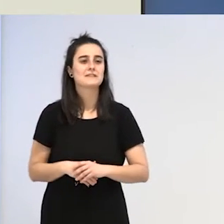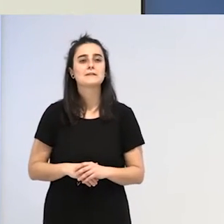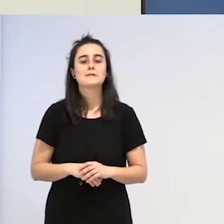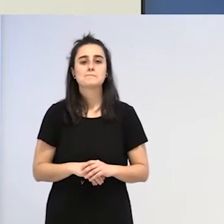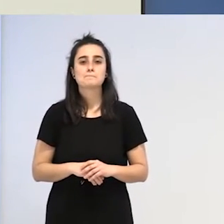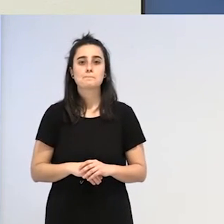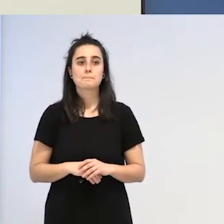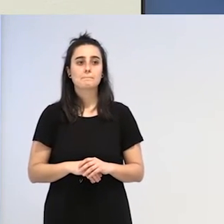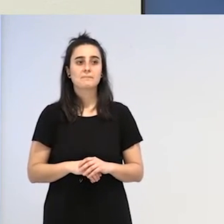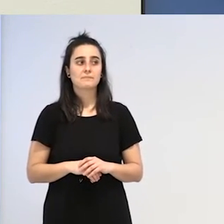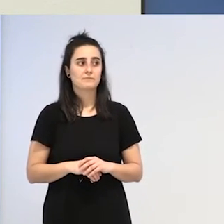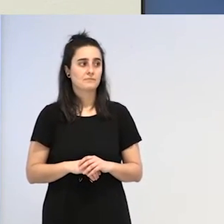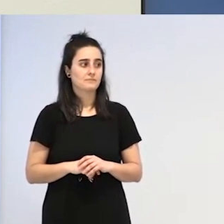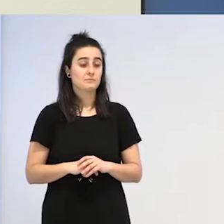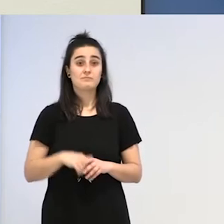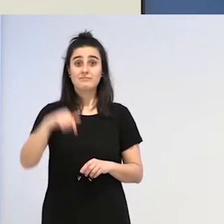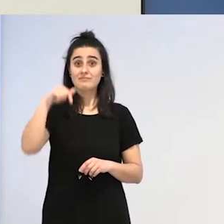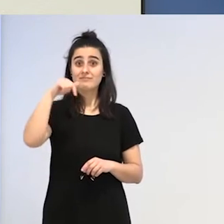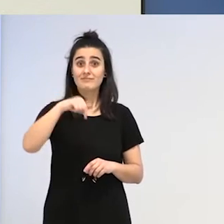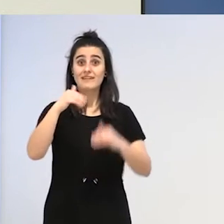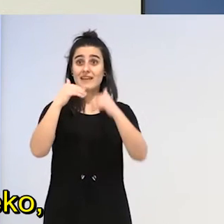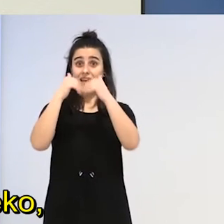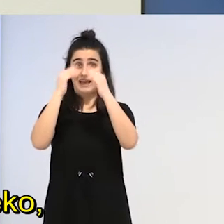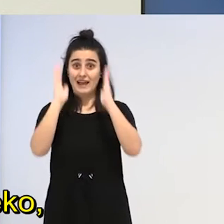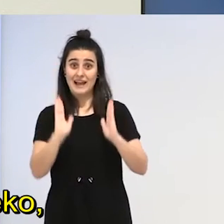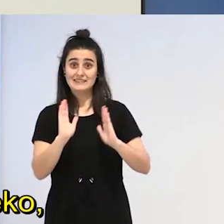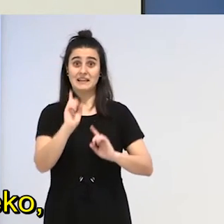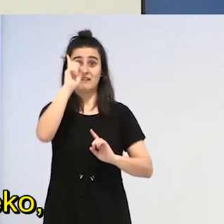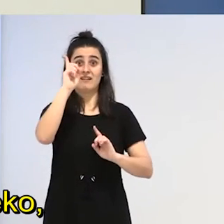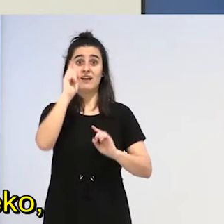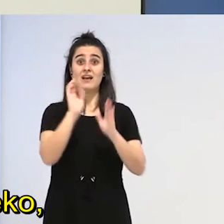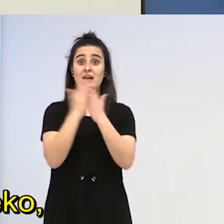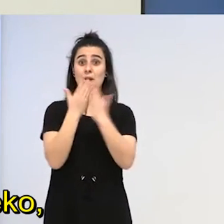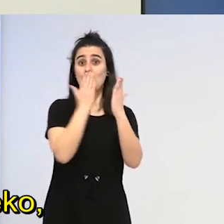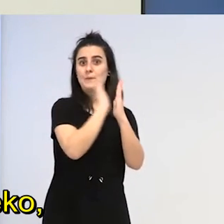Helen Ganbara, etxe honetako liburutegiari eskatu digute